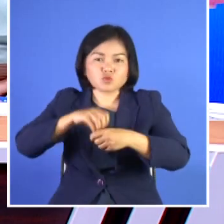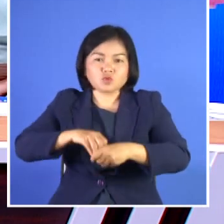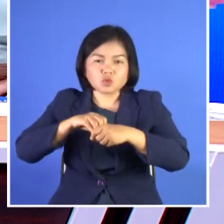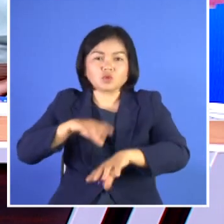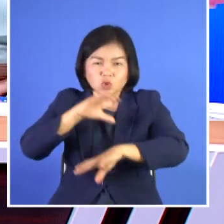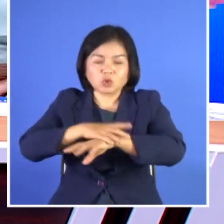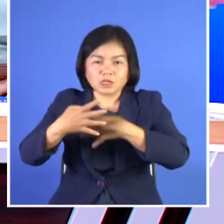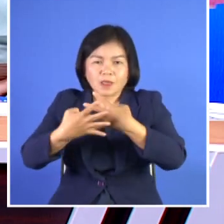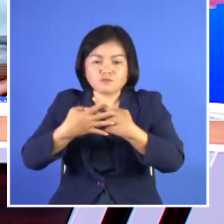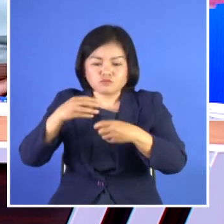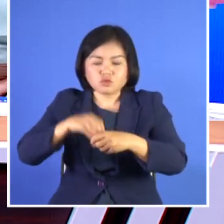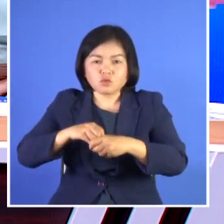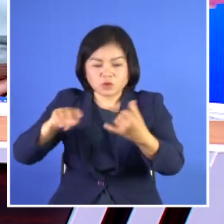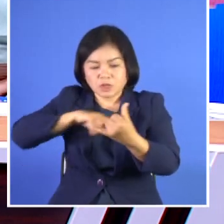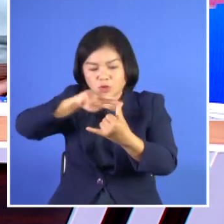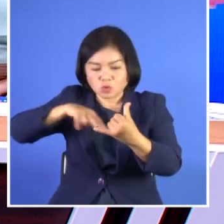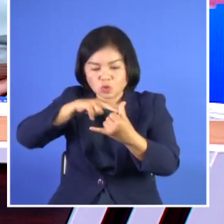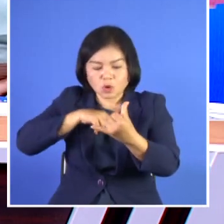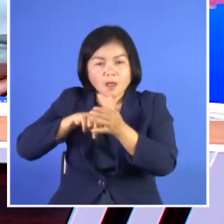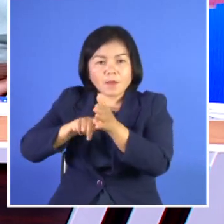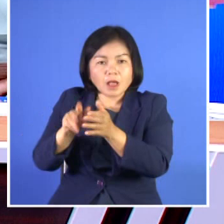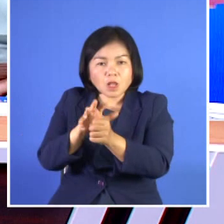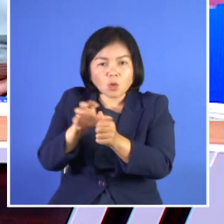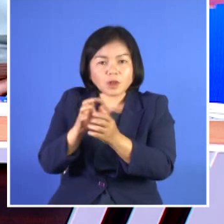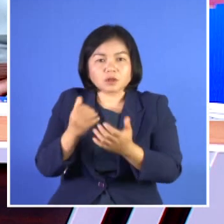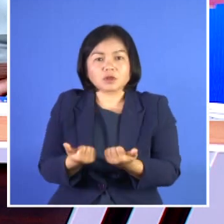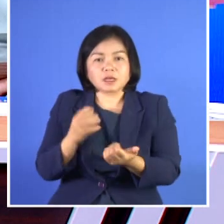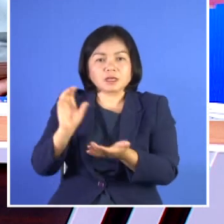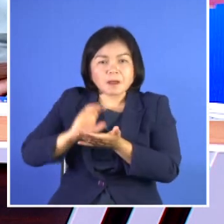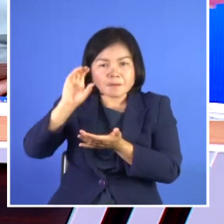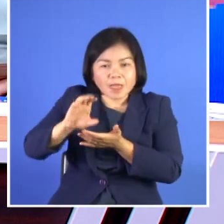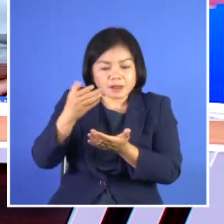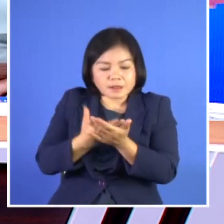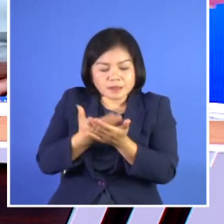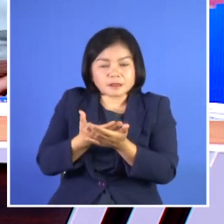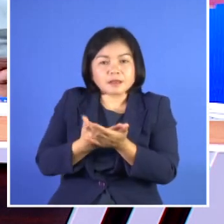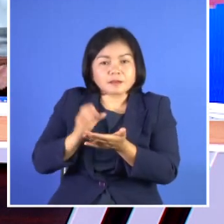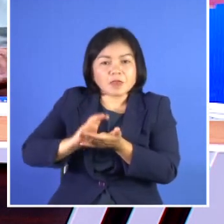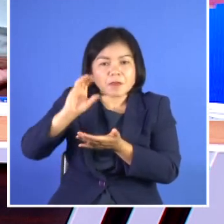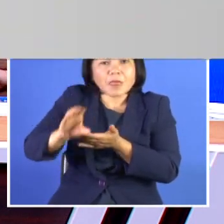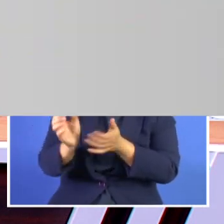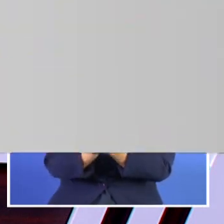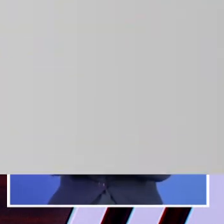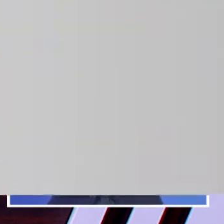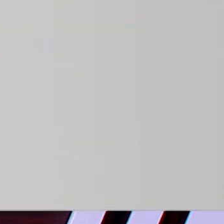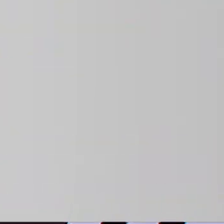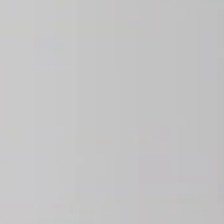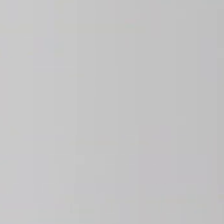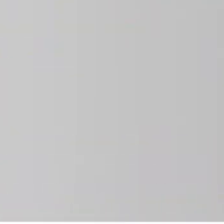กำลังกักตัวเรื่องโควิดอยู่แล้วก็เห็นว่าไม่ประกันตัวด้วยนะคะไม่เอาหลักทรัพย์ประกันตัวด้วย